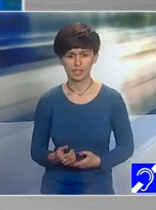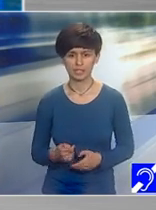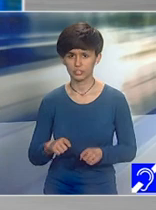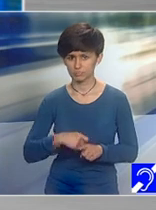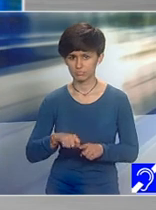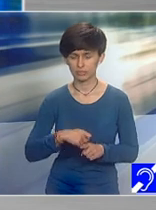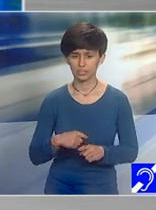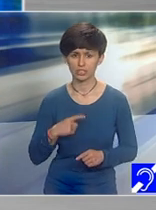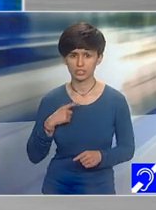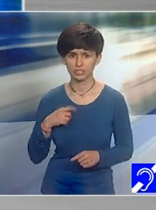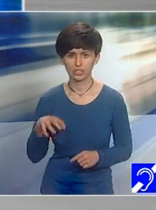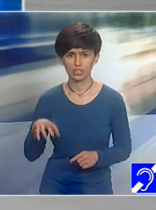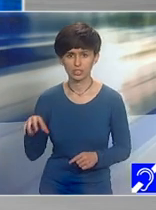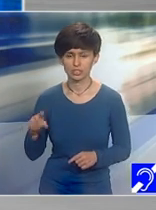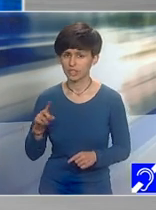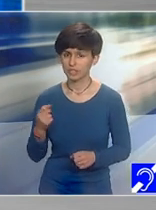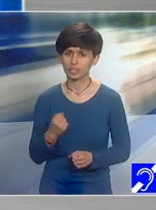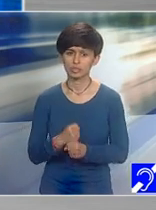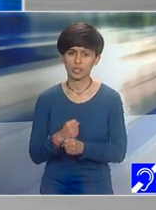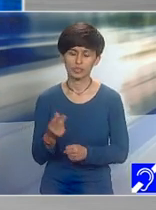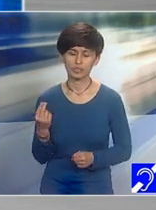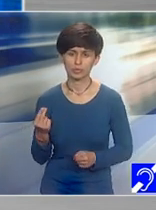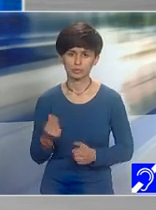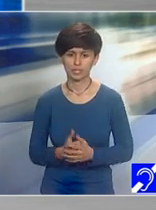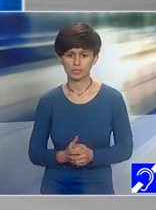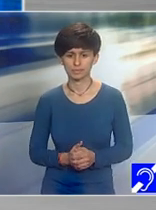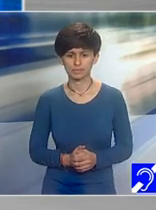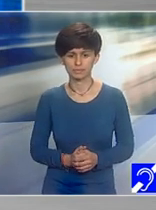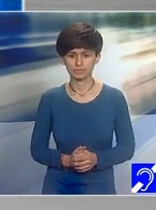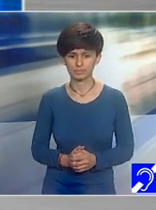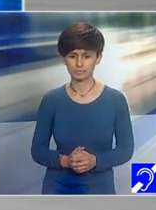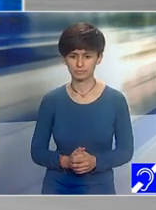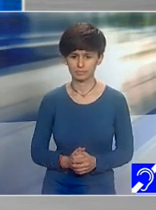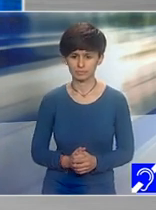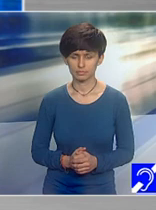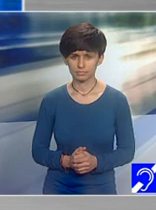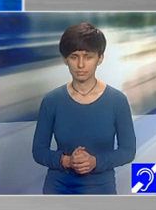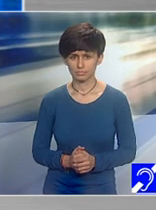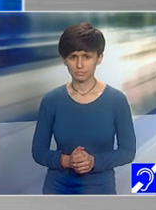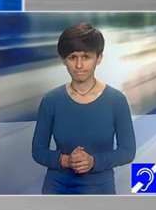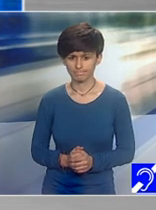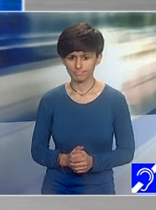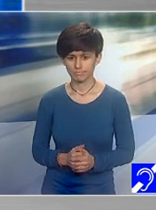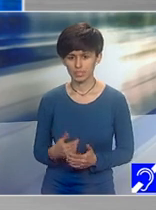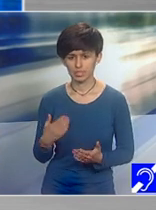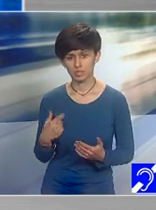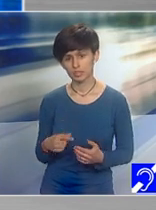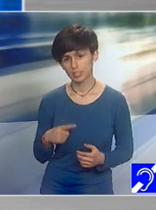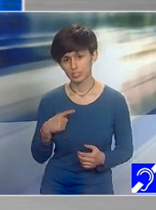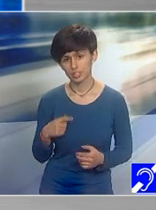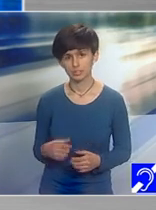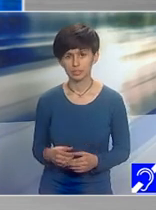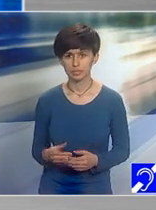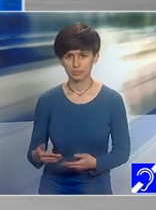recunoaștem, sunt zone care nu au fost făcute cum trebuie, dar tocmai de aceea este recepția și finalizarea lucrărilor după recepție acestor